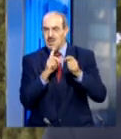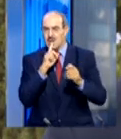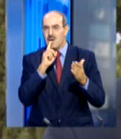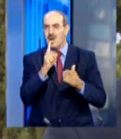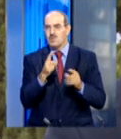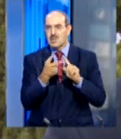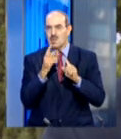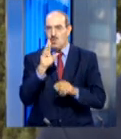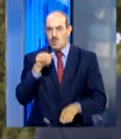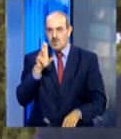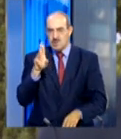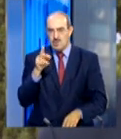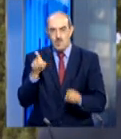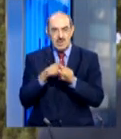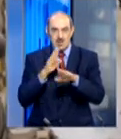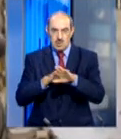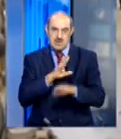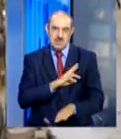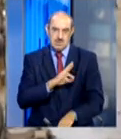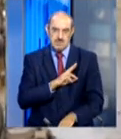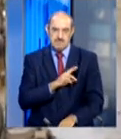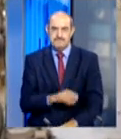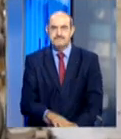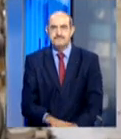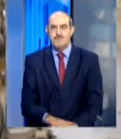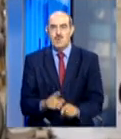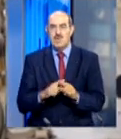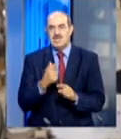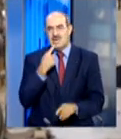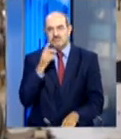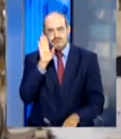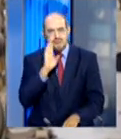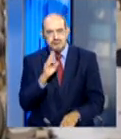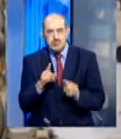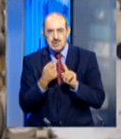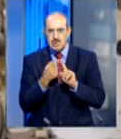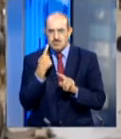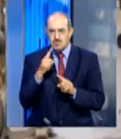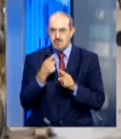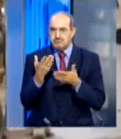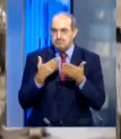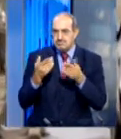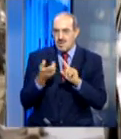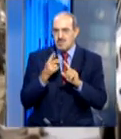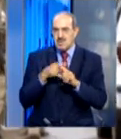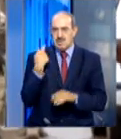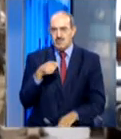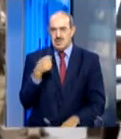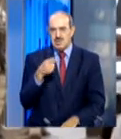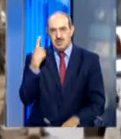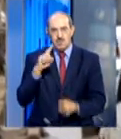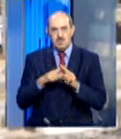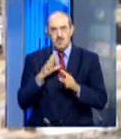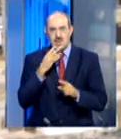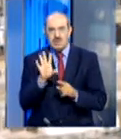ومقررات الأمم المتحدة وأيضا مجلس الأمن الدولي. ومنطق الحكمة تجلى مرة أخرى في مبادرة رئيس الجمهورية لإيجاد